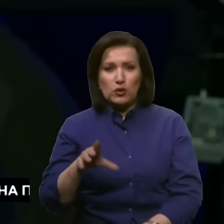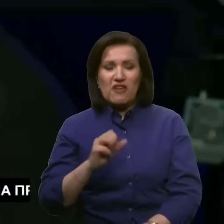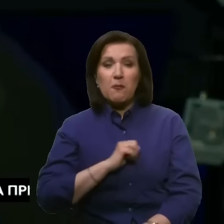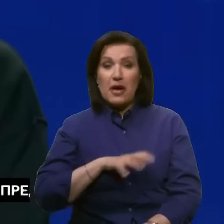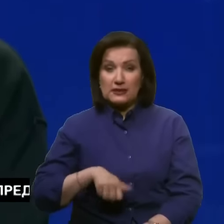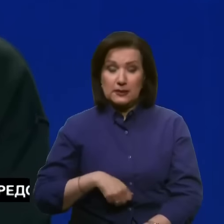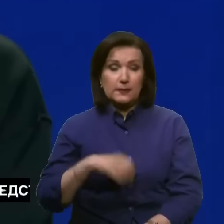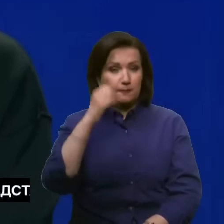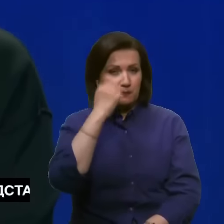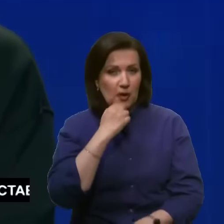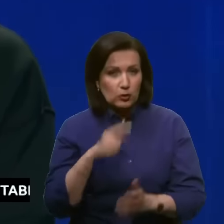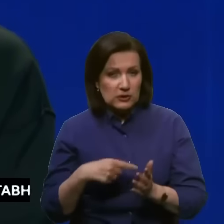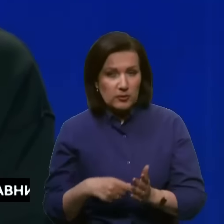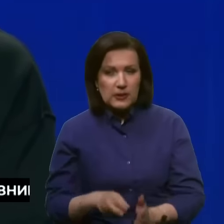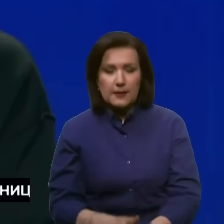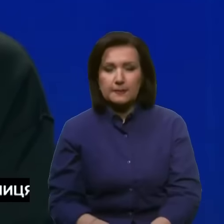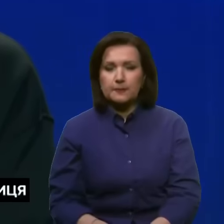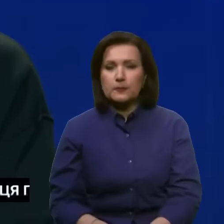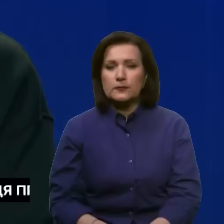за запитання.